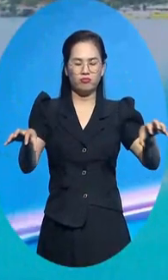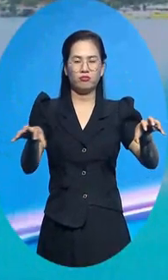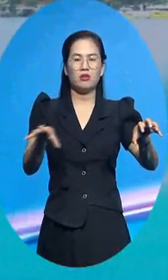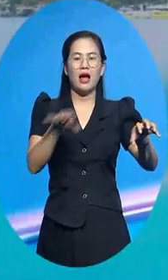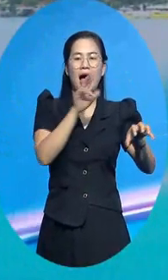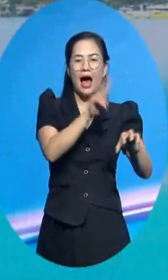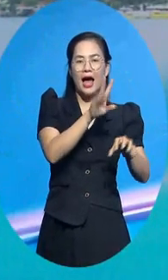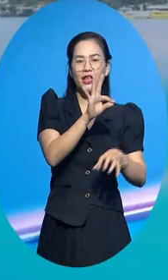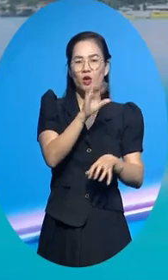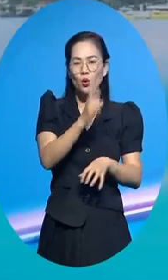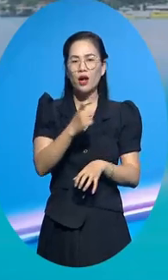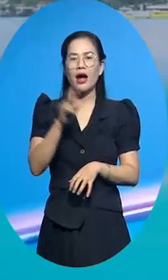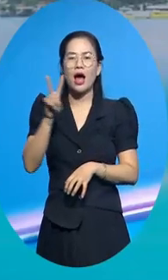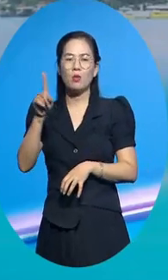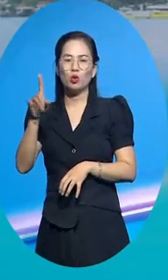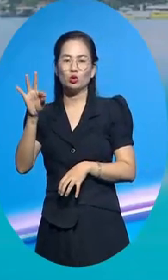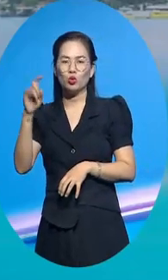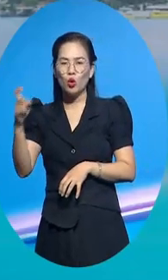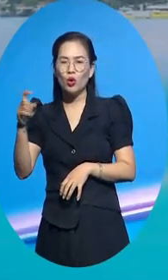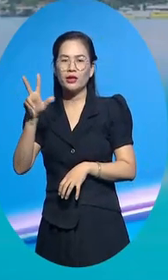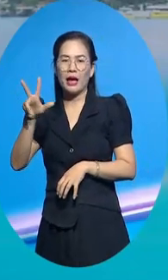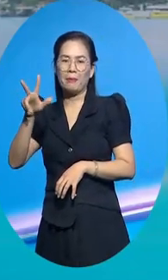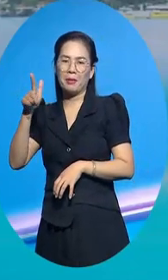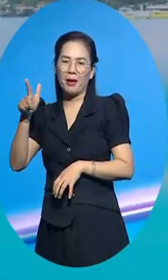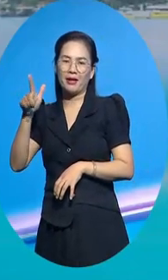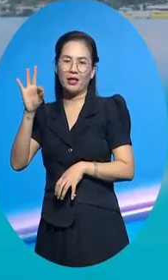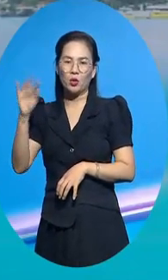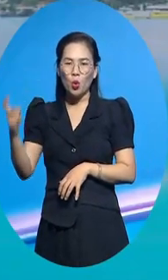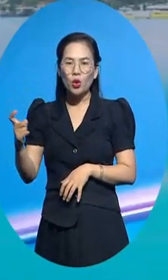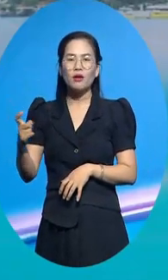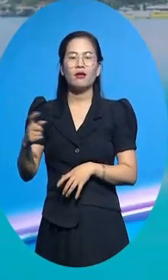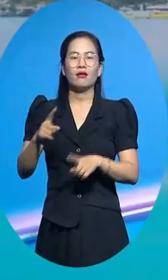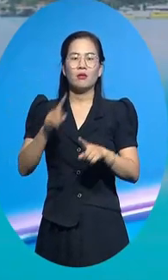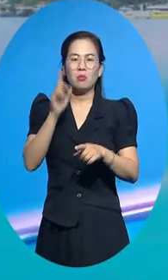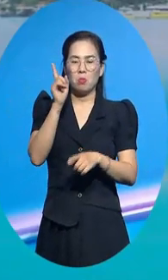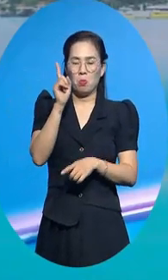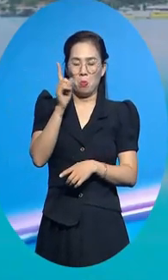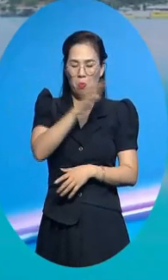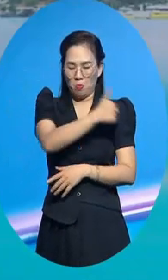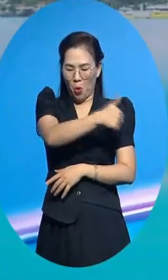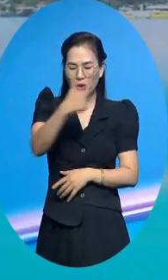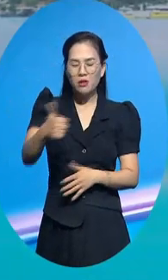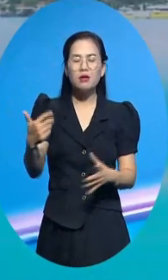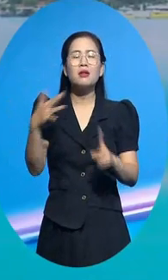đại đội, 21 trung đội và 87 tiểu đội với hơn 1.000 cán bộ chiến sĩ và học viên.